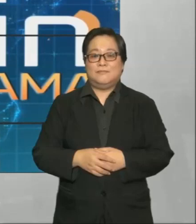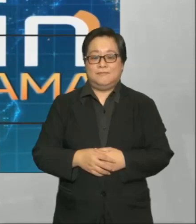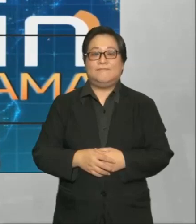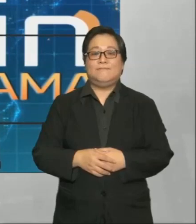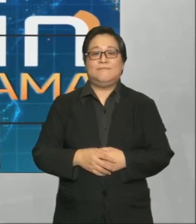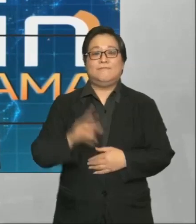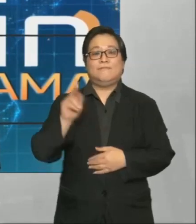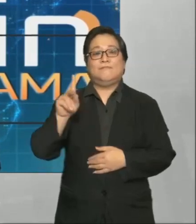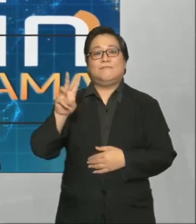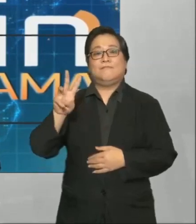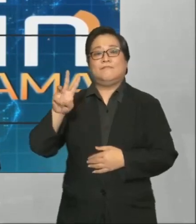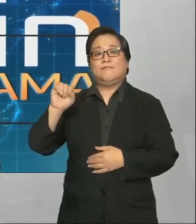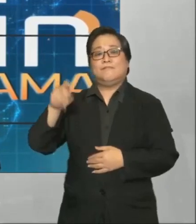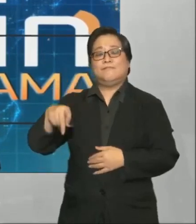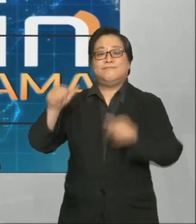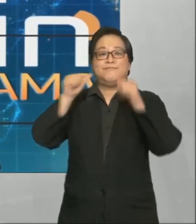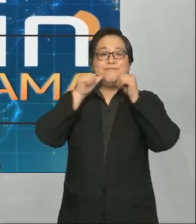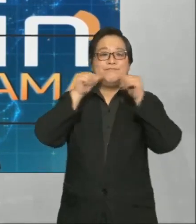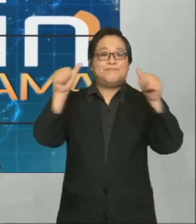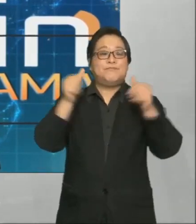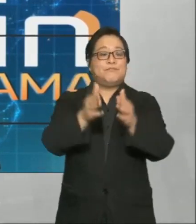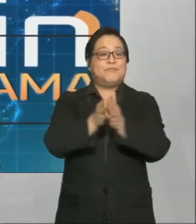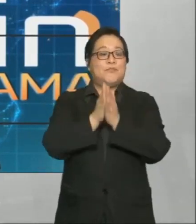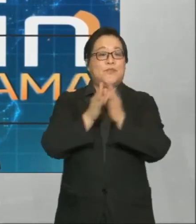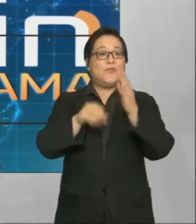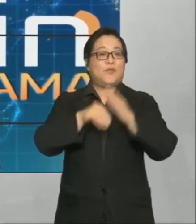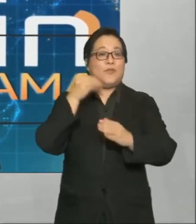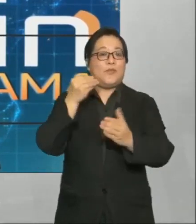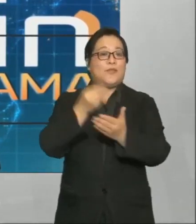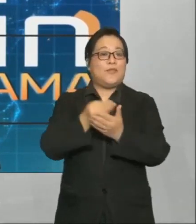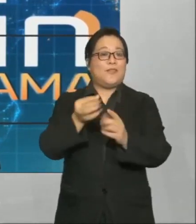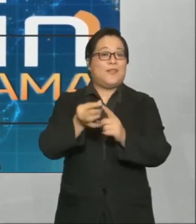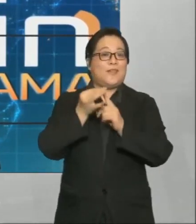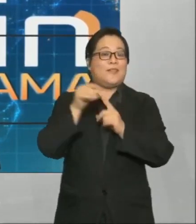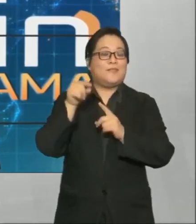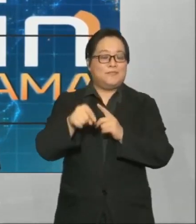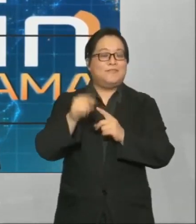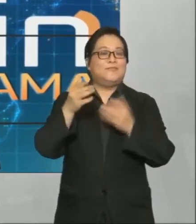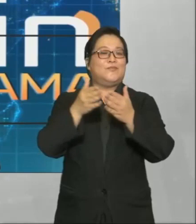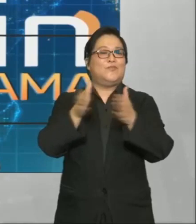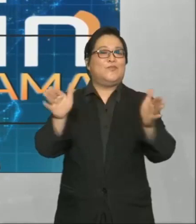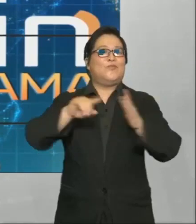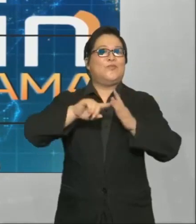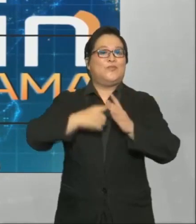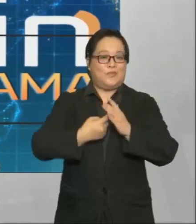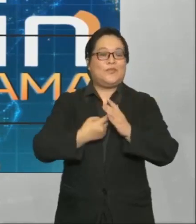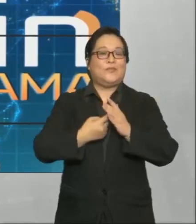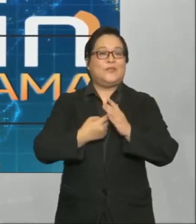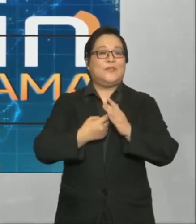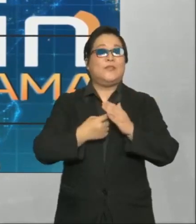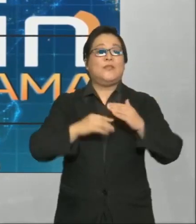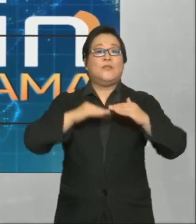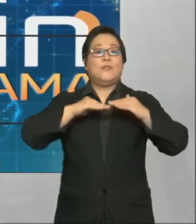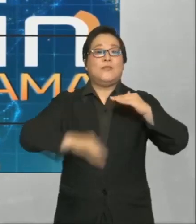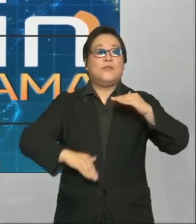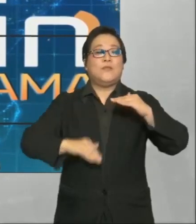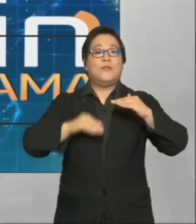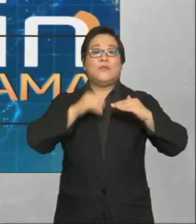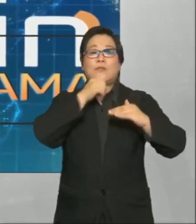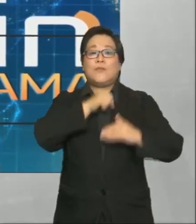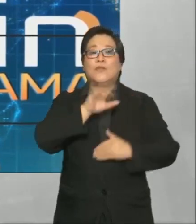rezeki tbsp menggumumkan permohonan penjualan khas 10.000 ringgit itu akan dibuka kepada ahli dibawah umur